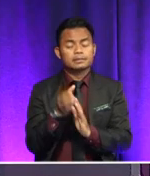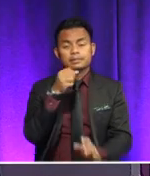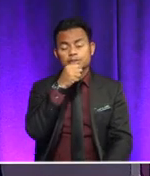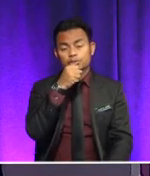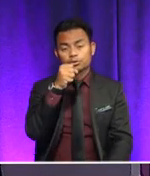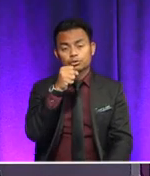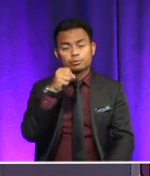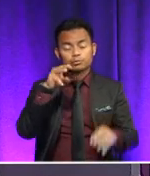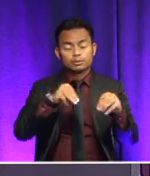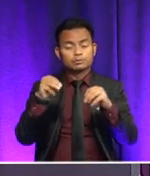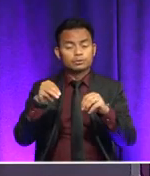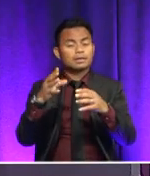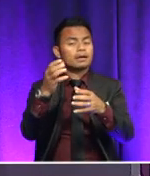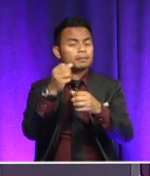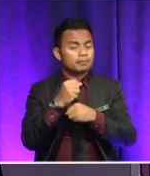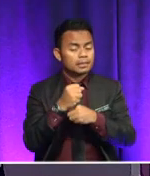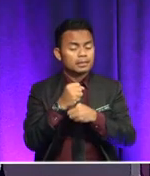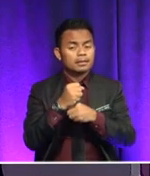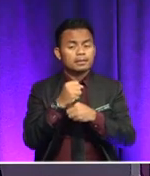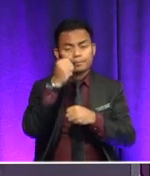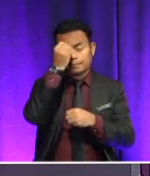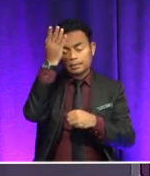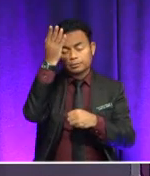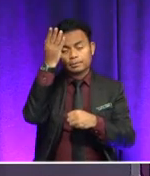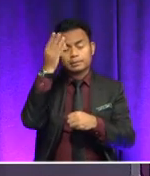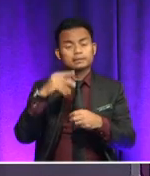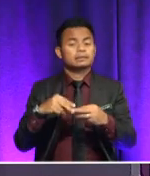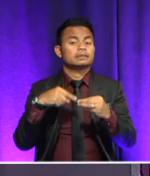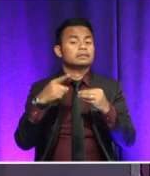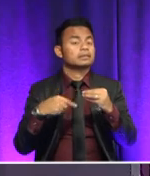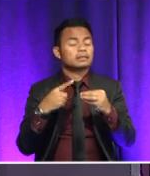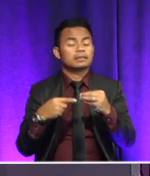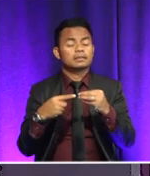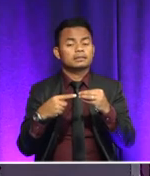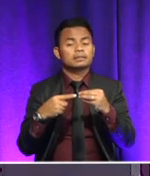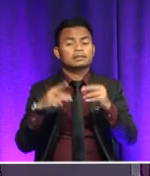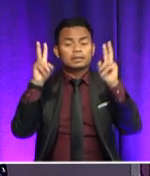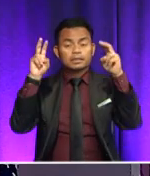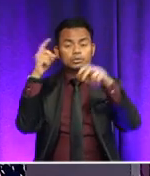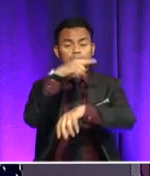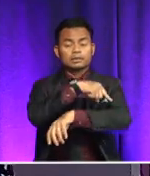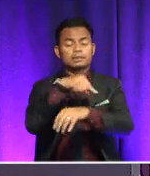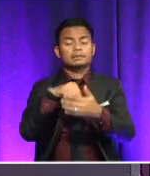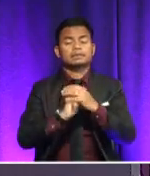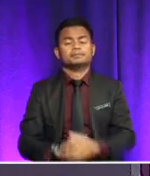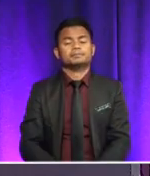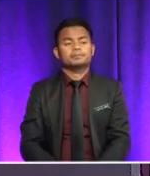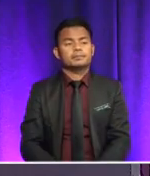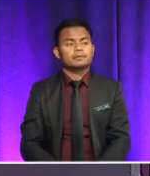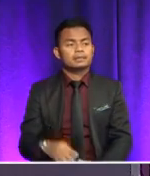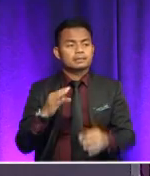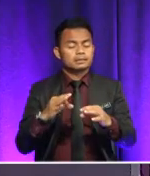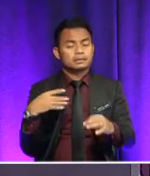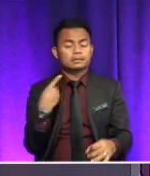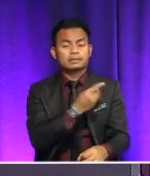kenap dan tembakau negara Kementerian perusahaan peladangan dan komen di komoditi jadi di sini kalau event tengok di sini